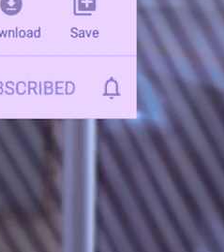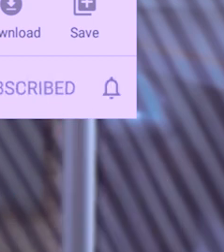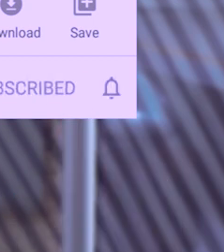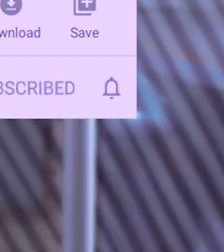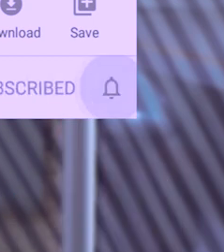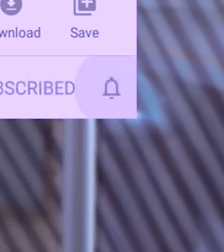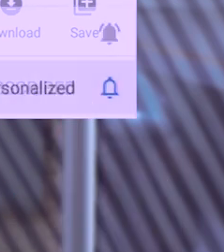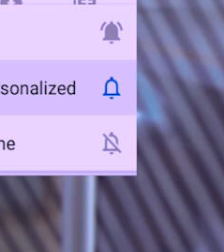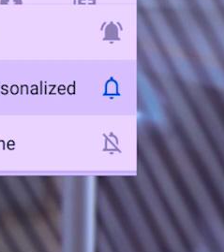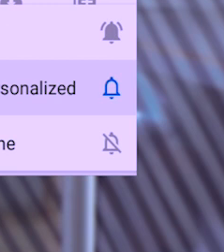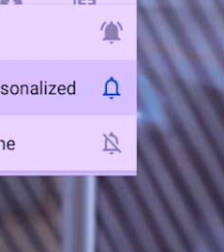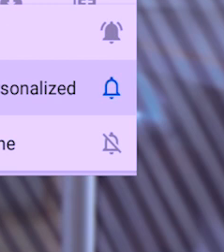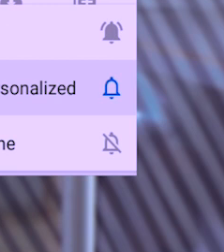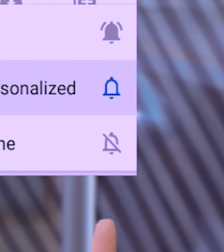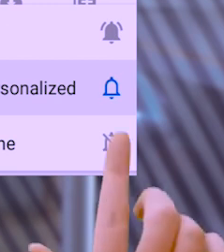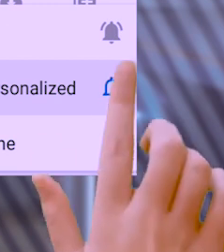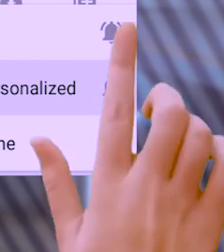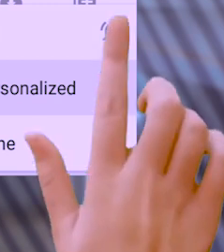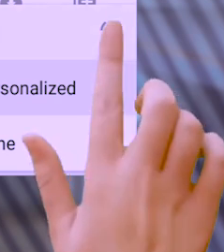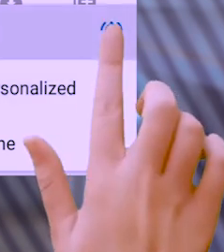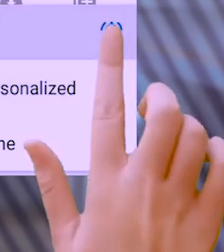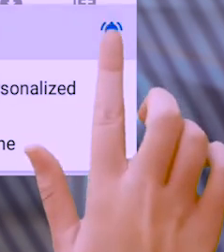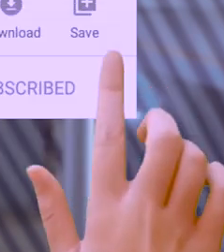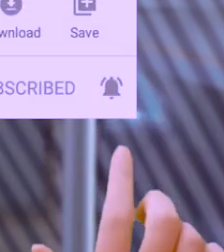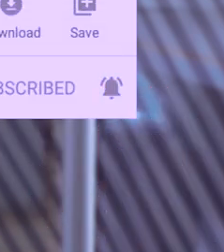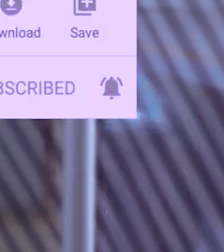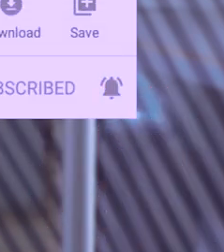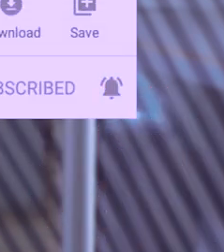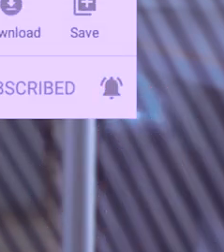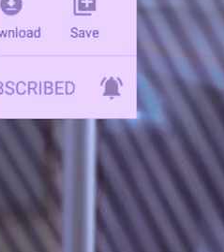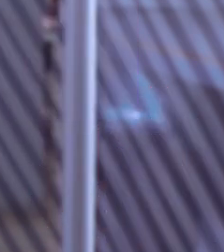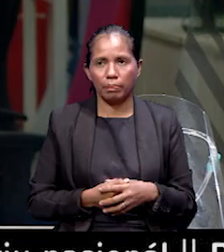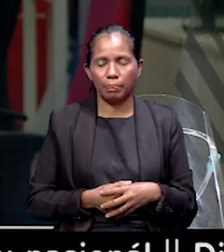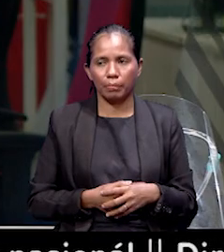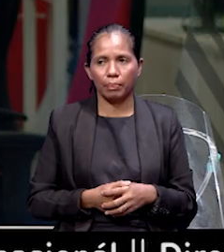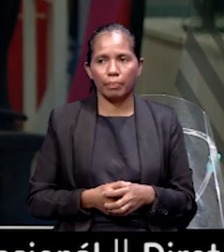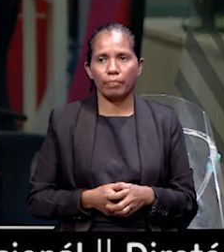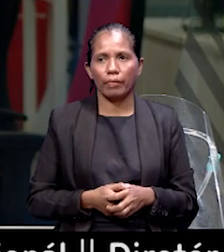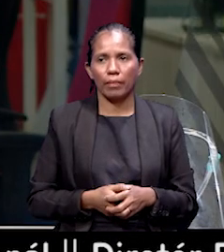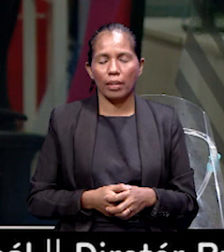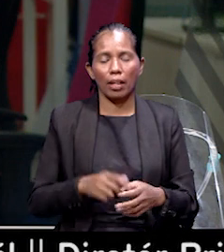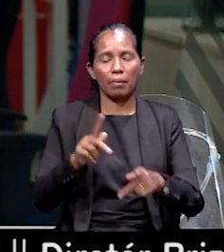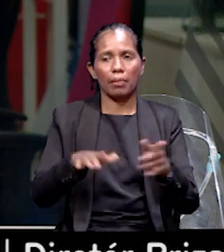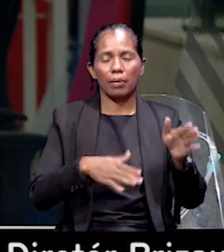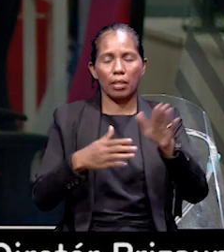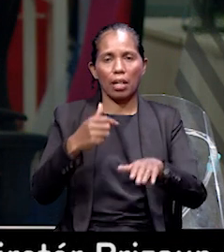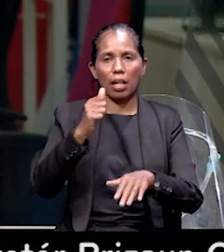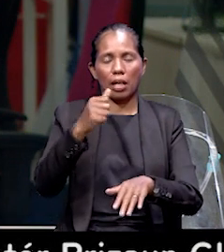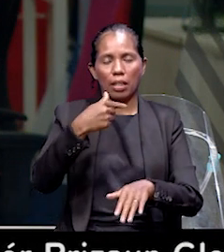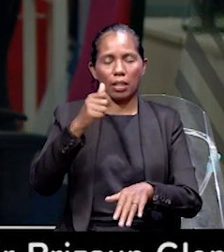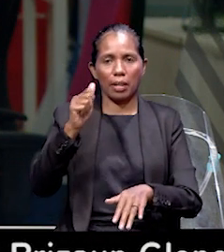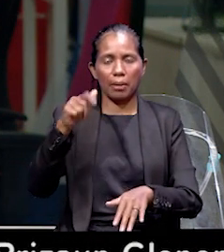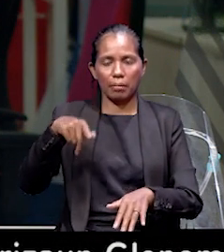no hanehan butang notificação atunune la bele la ku informação fon husiami. Mate ising agapito Manuel de